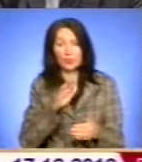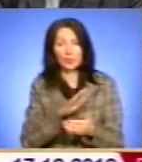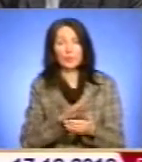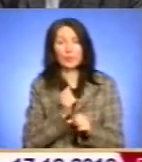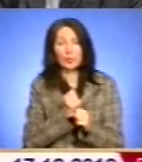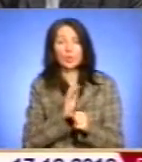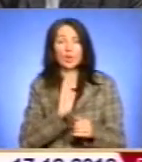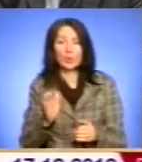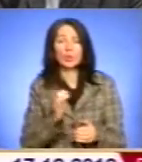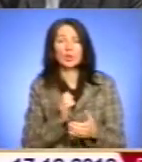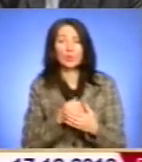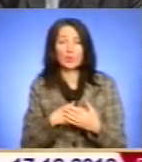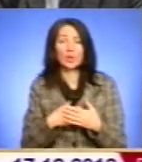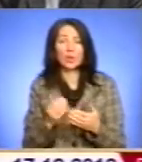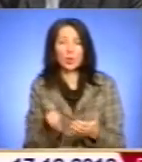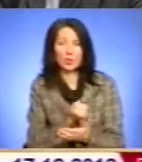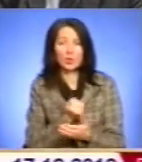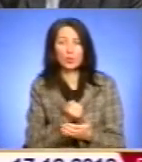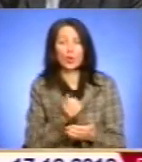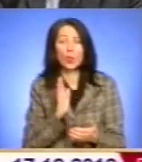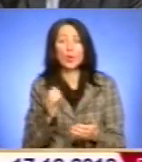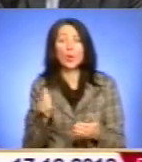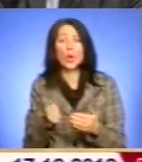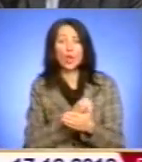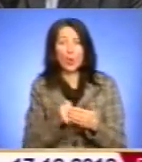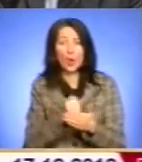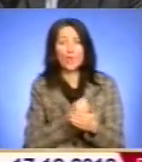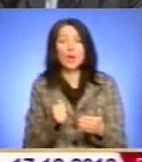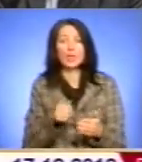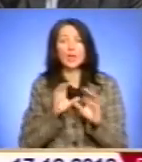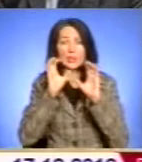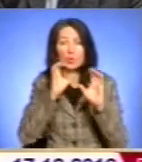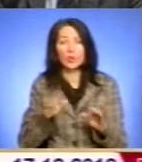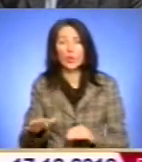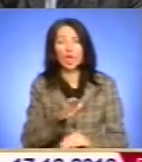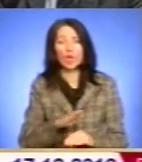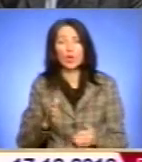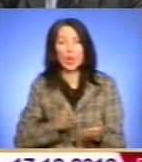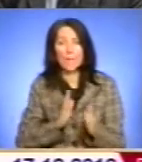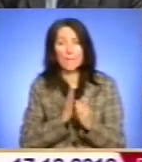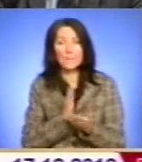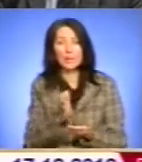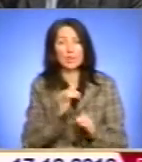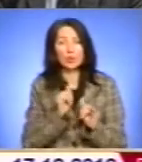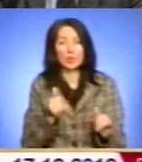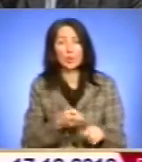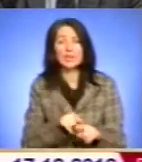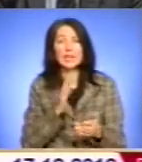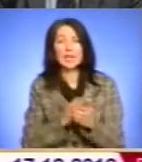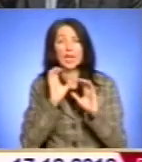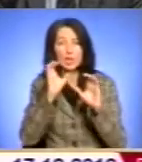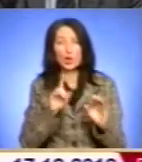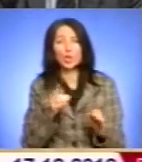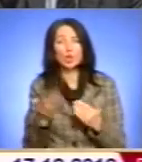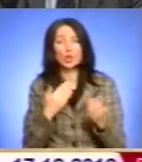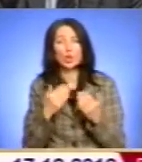Буду лобіювати ухвалення закону про території перспективного розвитку. Тобто це є закон, який